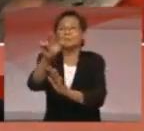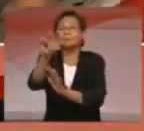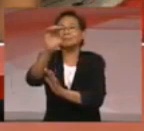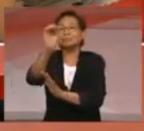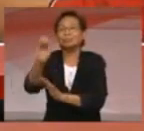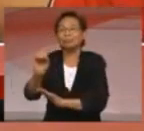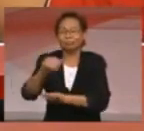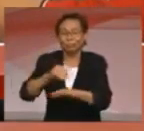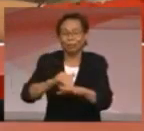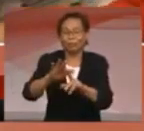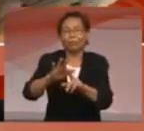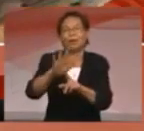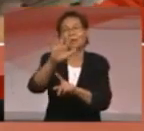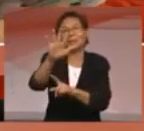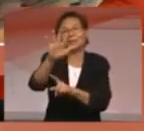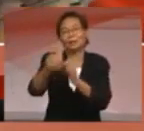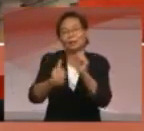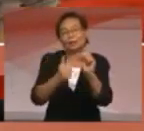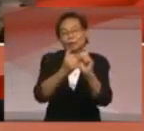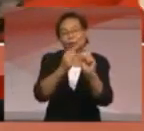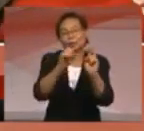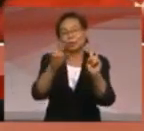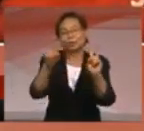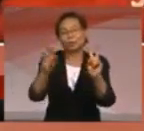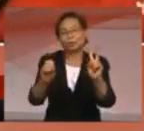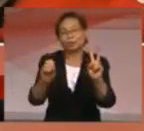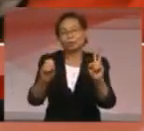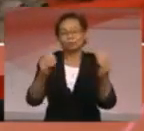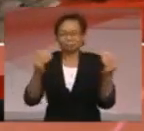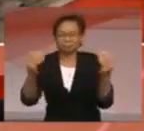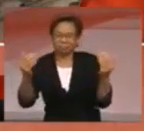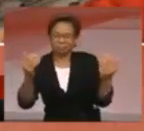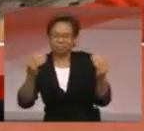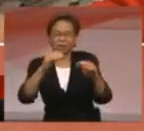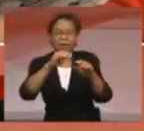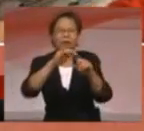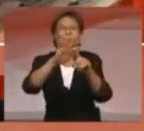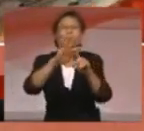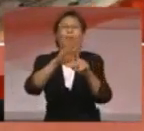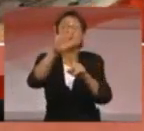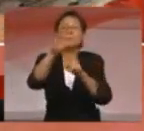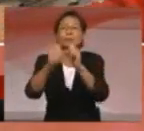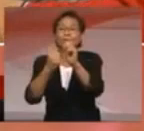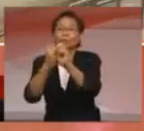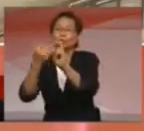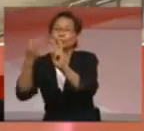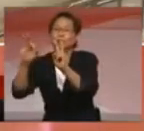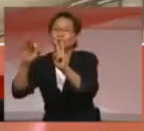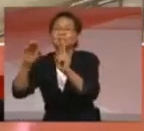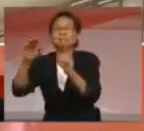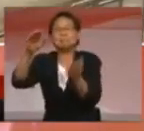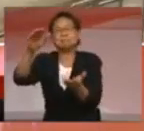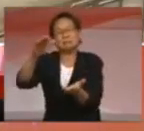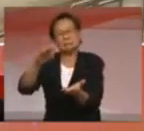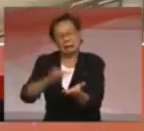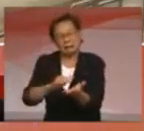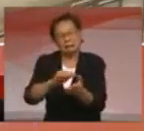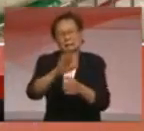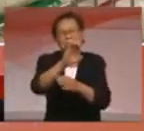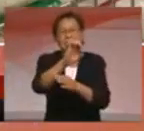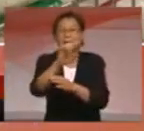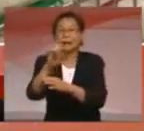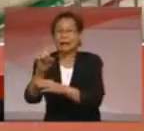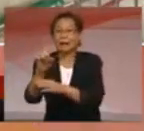39.3% pada bulan Mei 2020 berbanding bulan Mei 2019. Aktiviti e-dagang juga